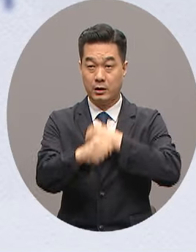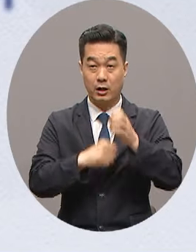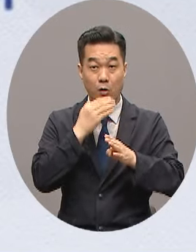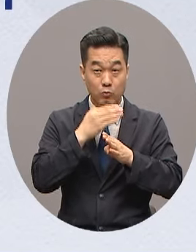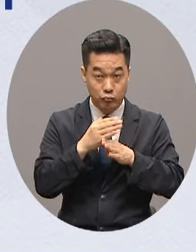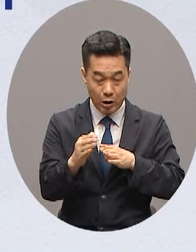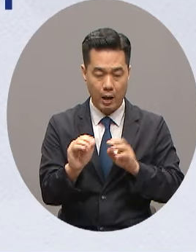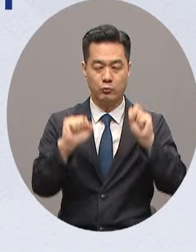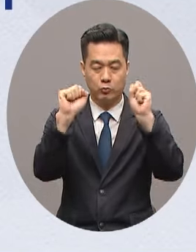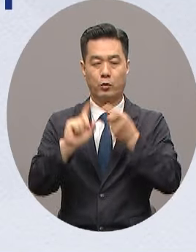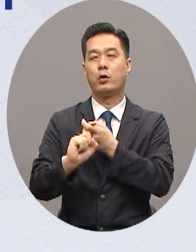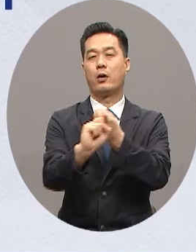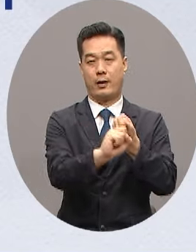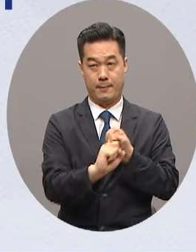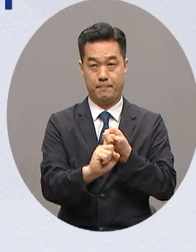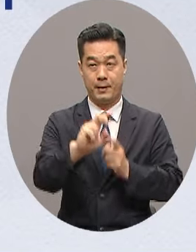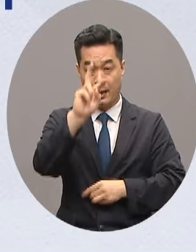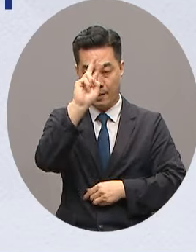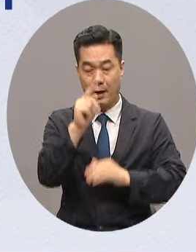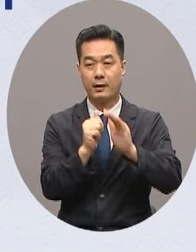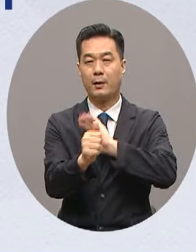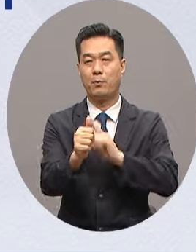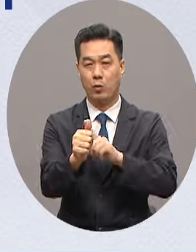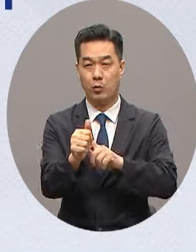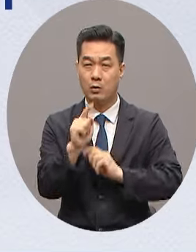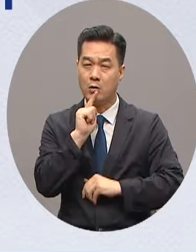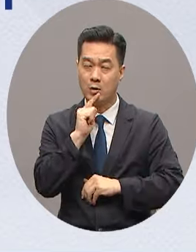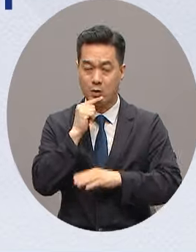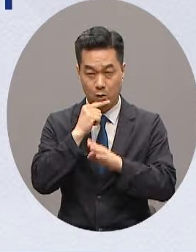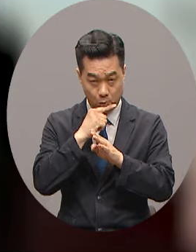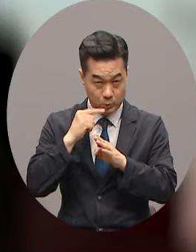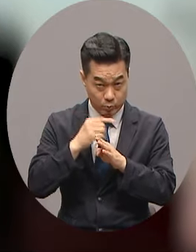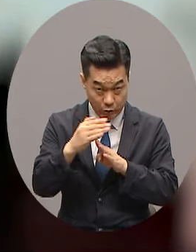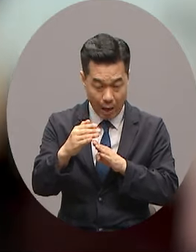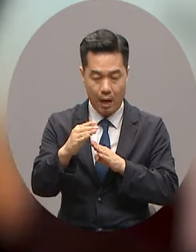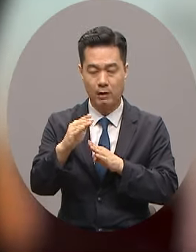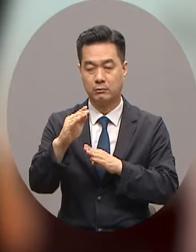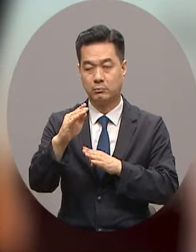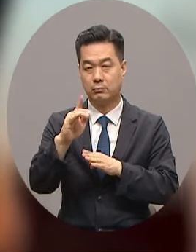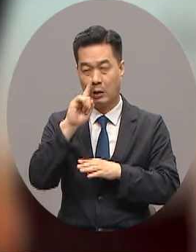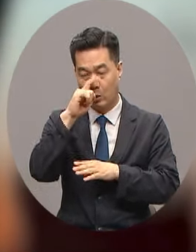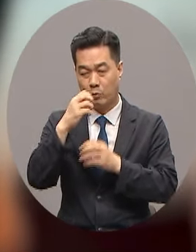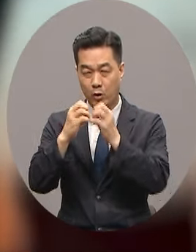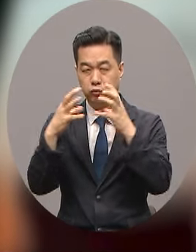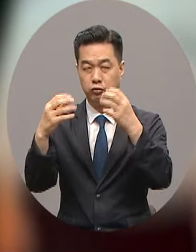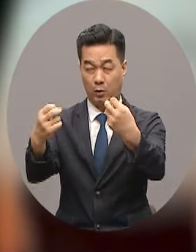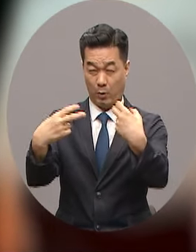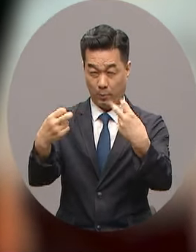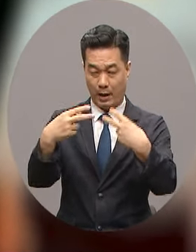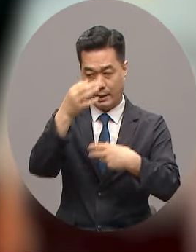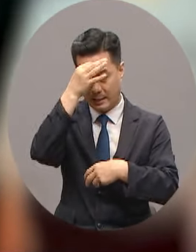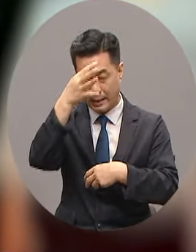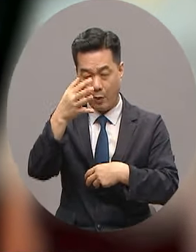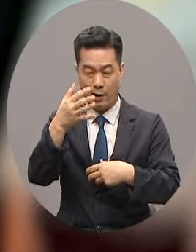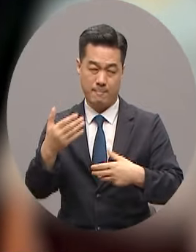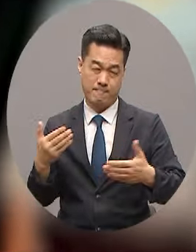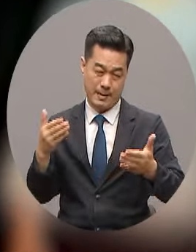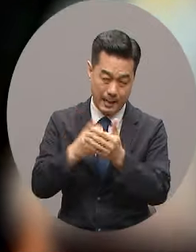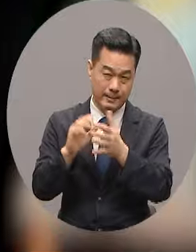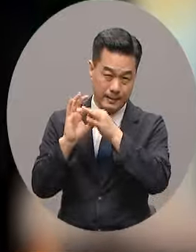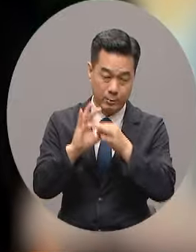대표는 북한이 오물 풍선을 사과할 때까지 계속 보내겠다고 했습니다 더 강력하게 대응해야 한다는 탈북